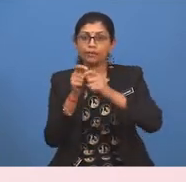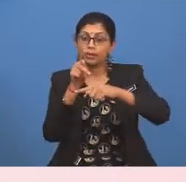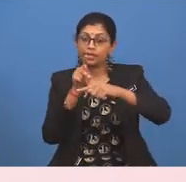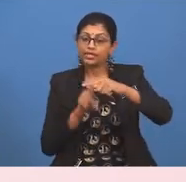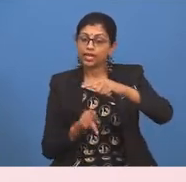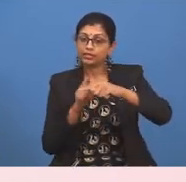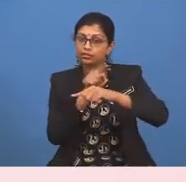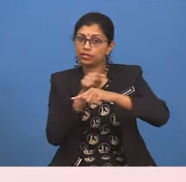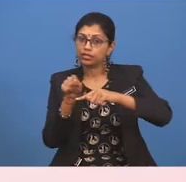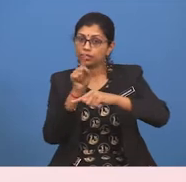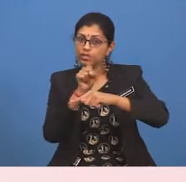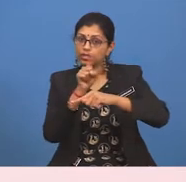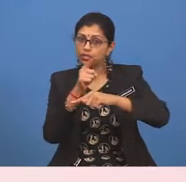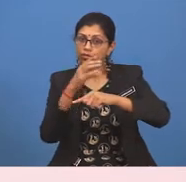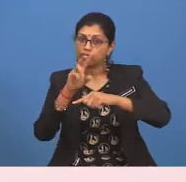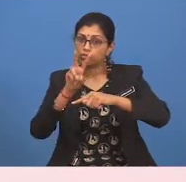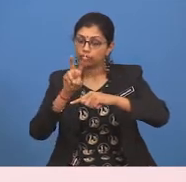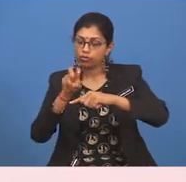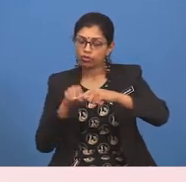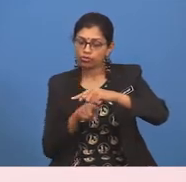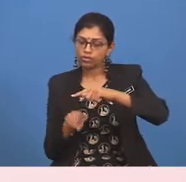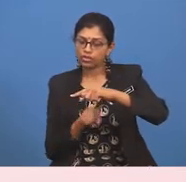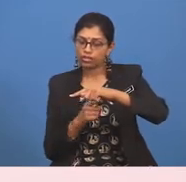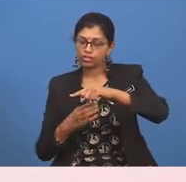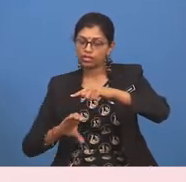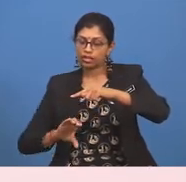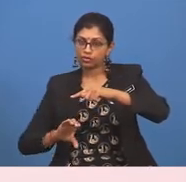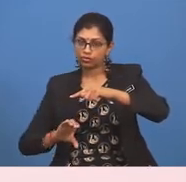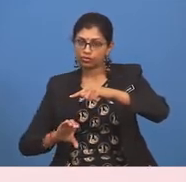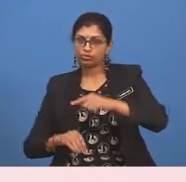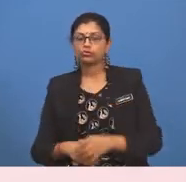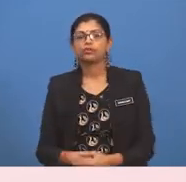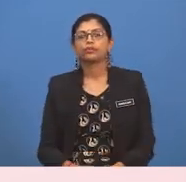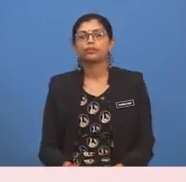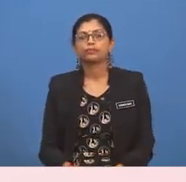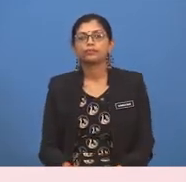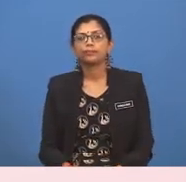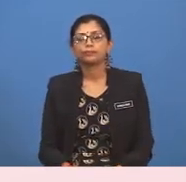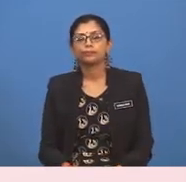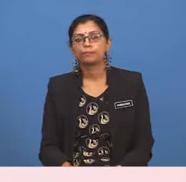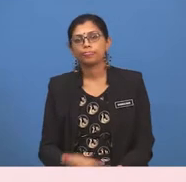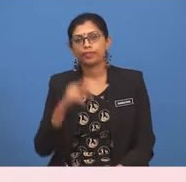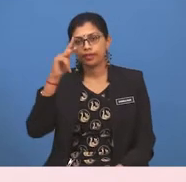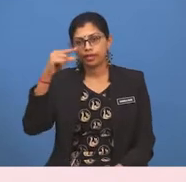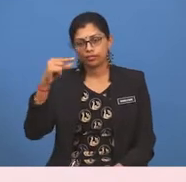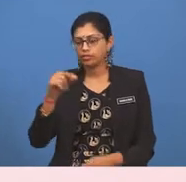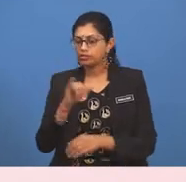120 per 100 darab 1,050 kilogram bersamaan.